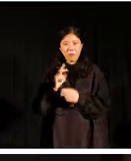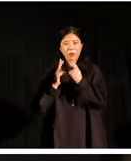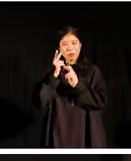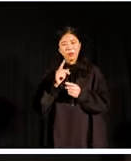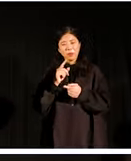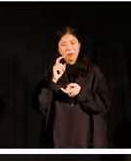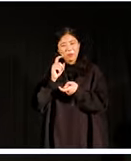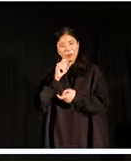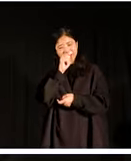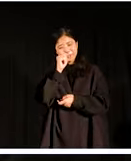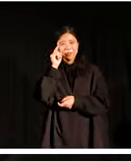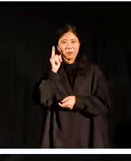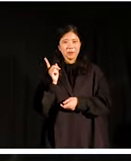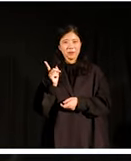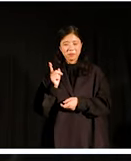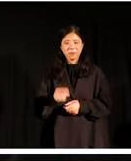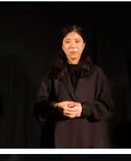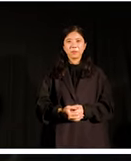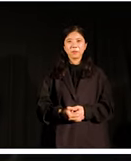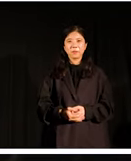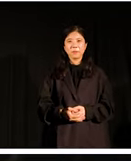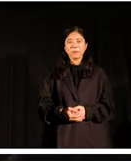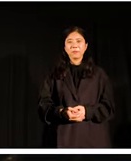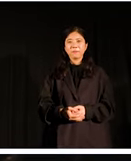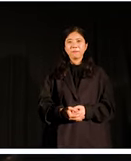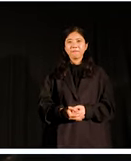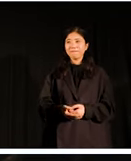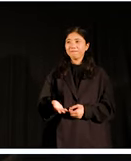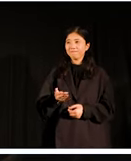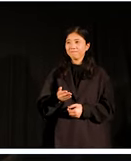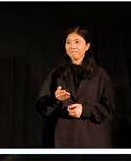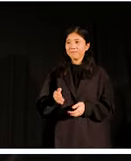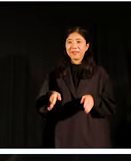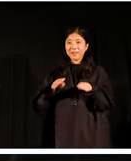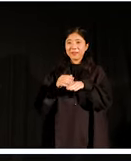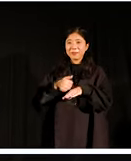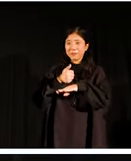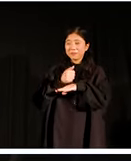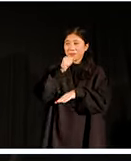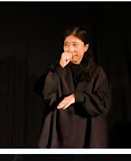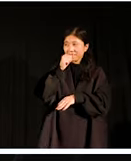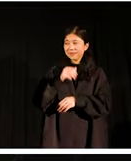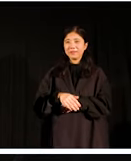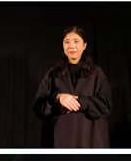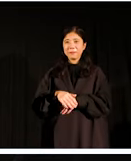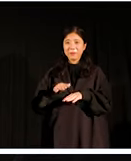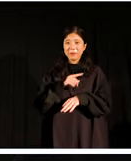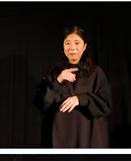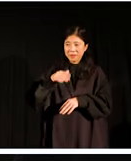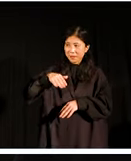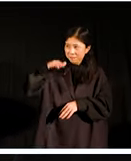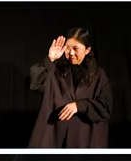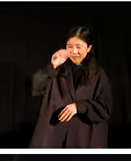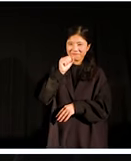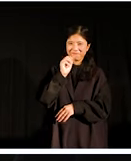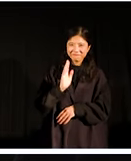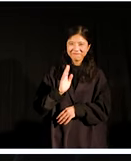ますありがとうございますはい太館長今日の1番の先輩よろしくお願いし